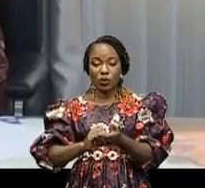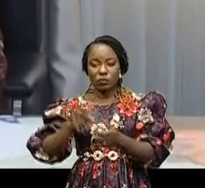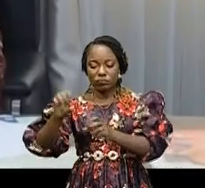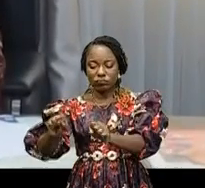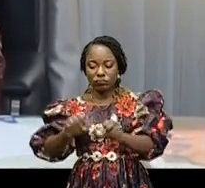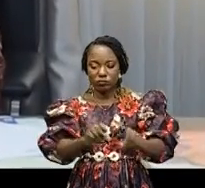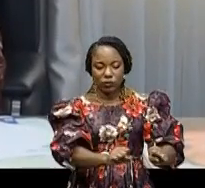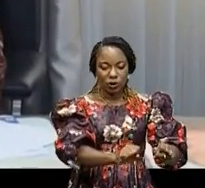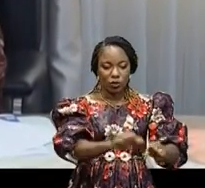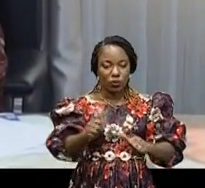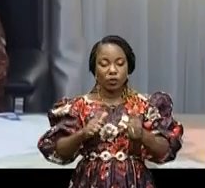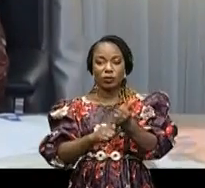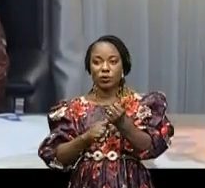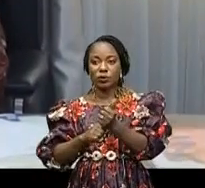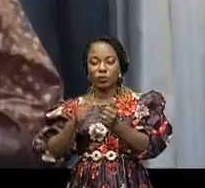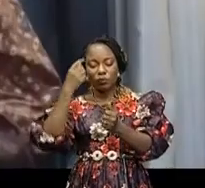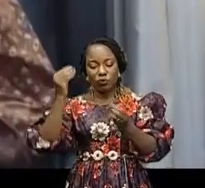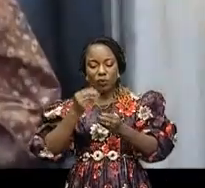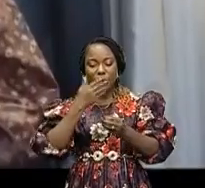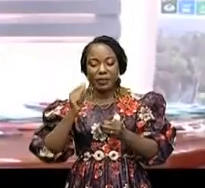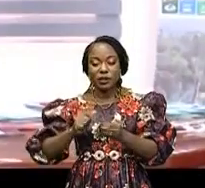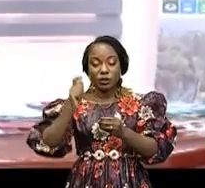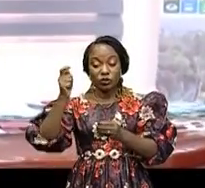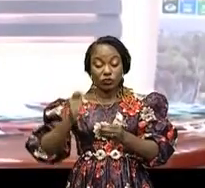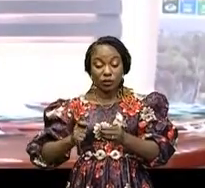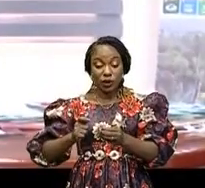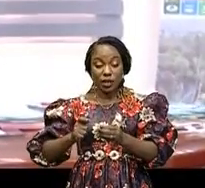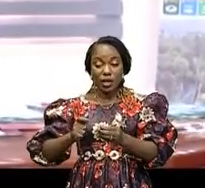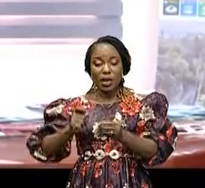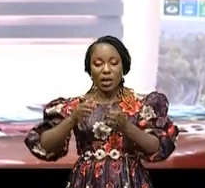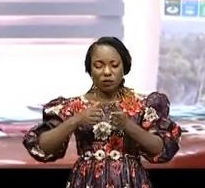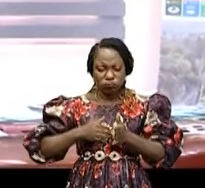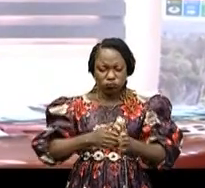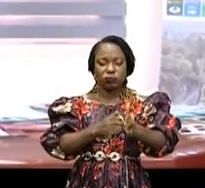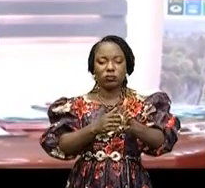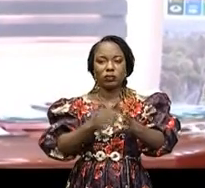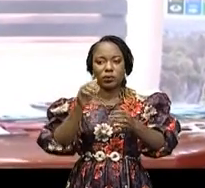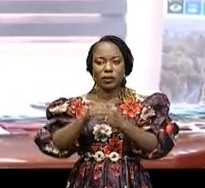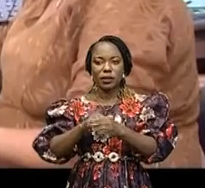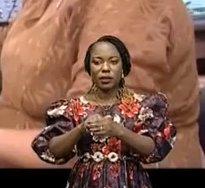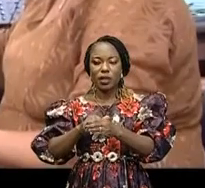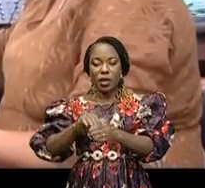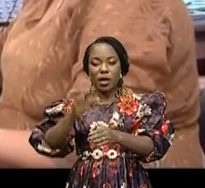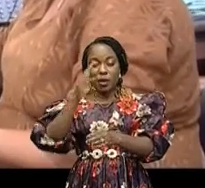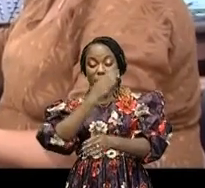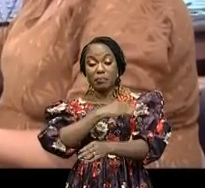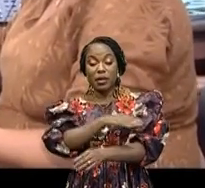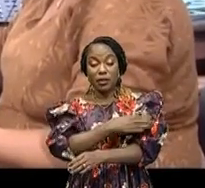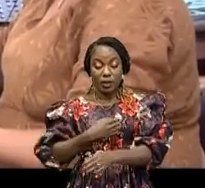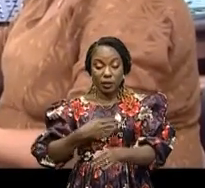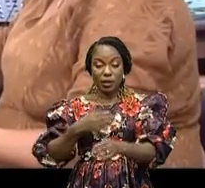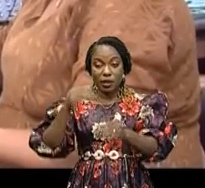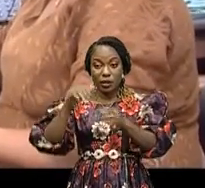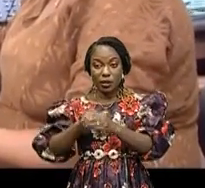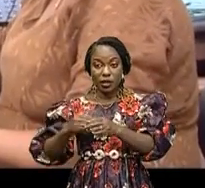trouver refuge à la suite de la pression militaire qu'ils subissent dans les territoires de Beni, frontalières à cette